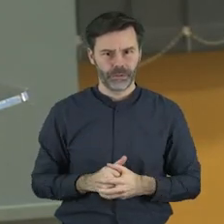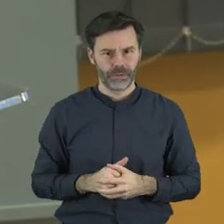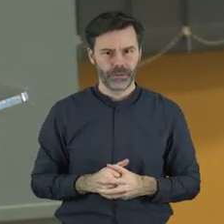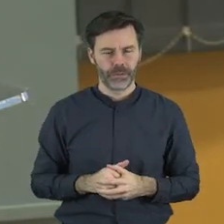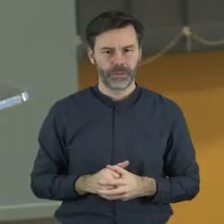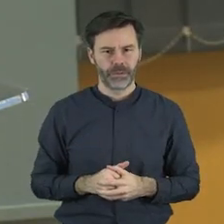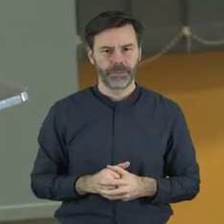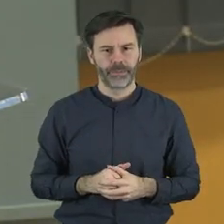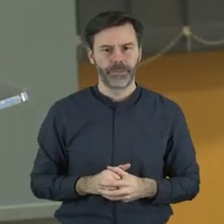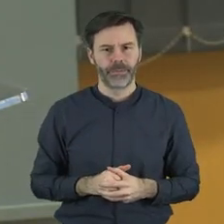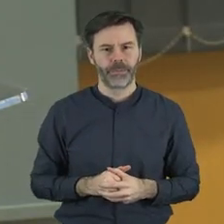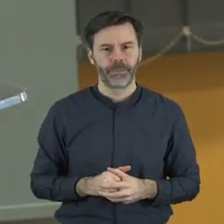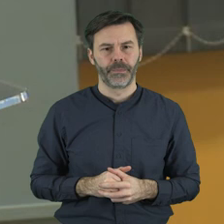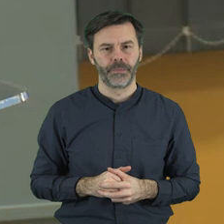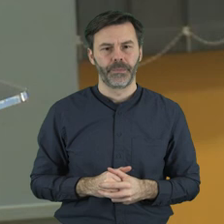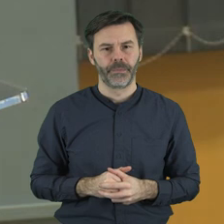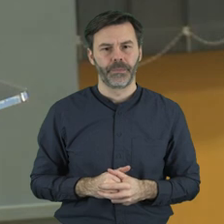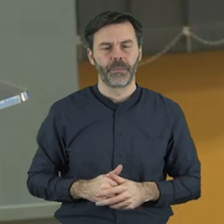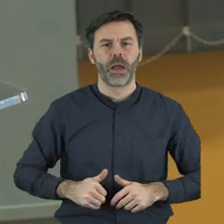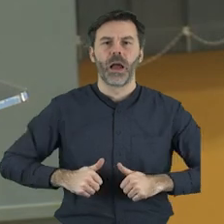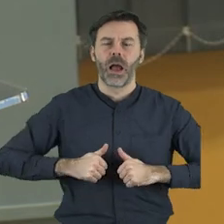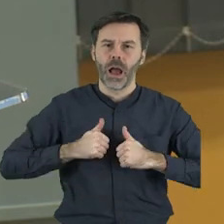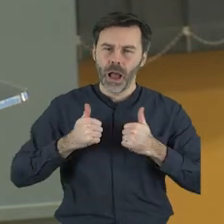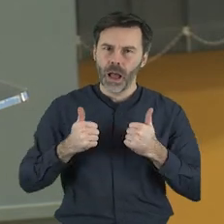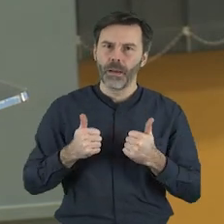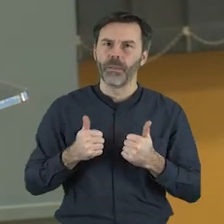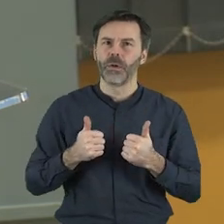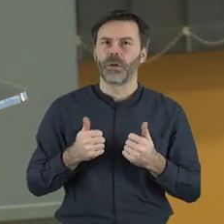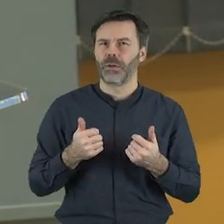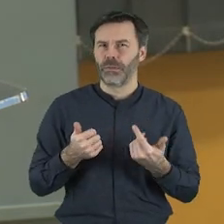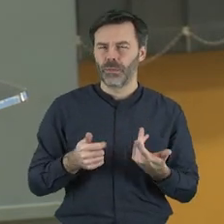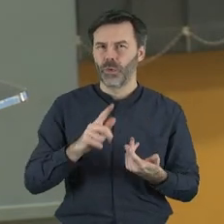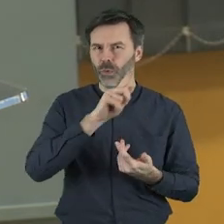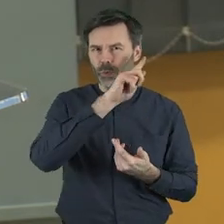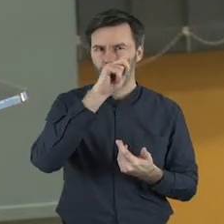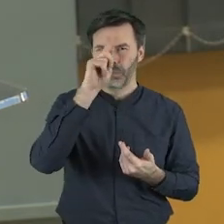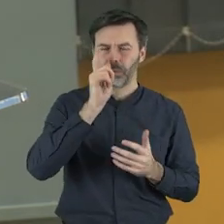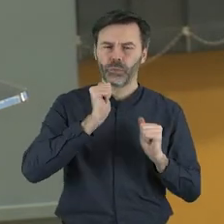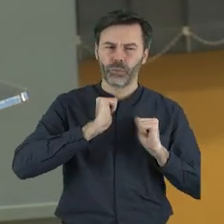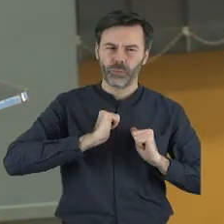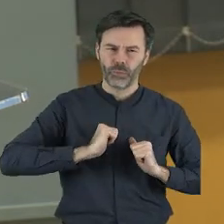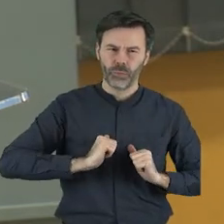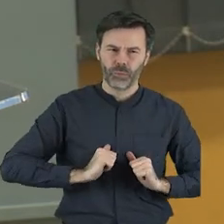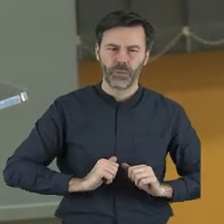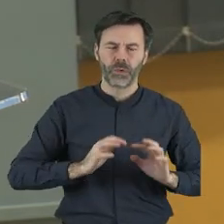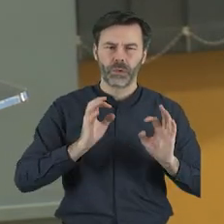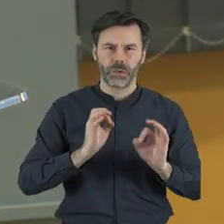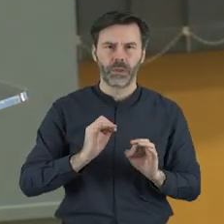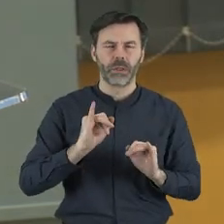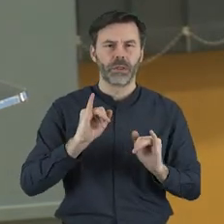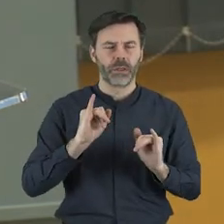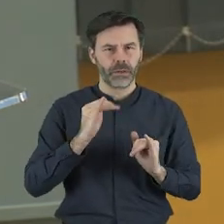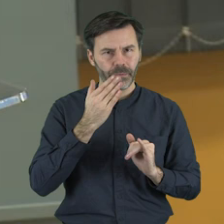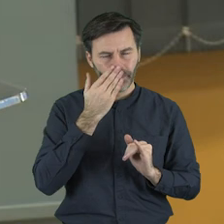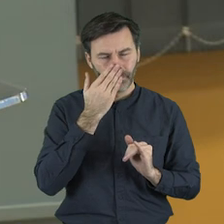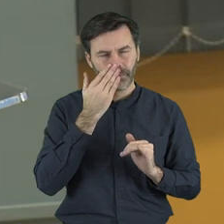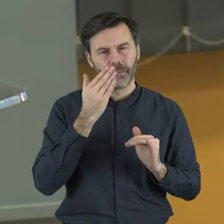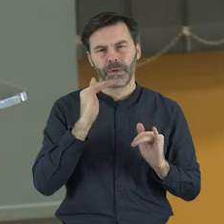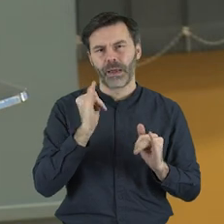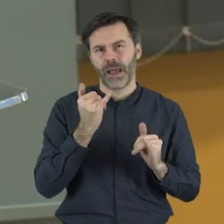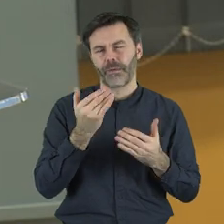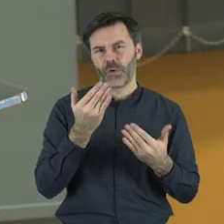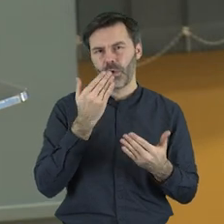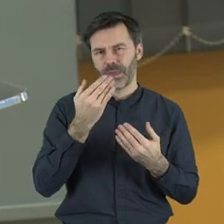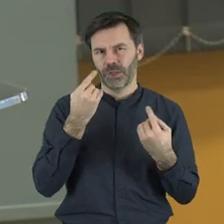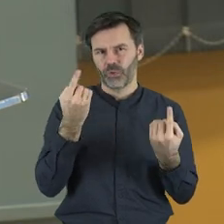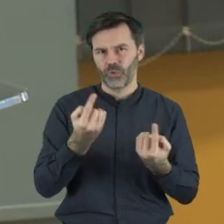nastrojów związanych z obecną sytuacją, o określenie perspektywy, na